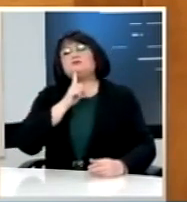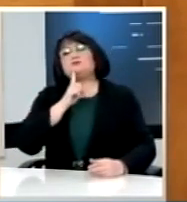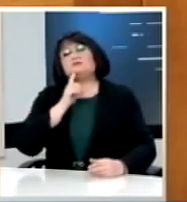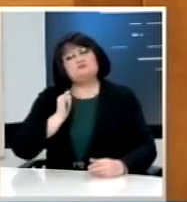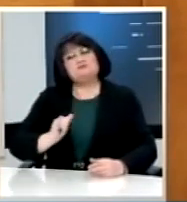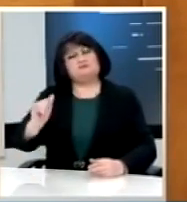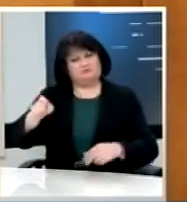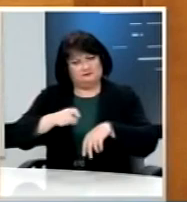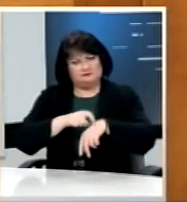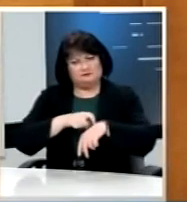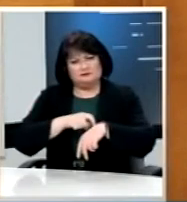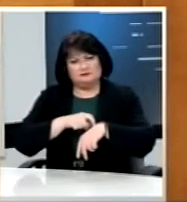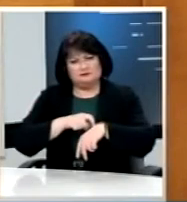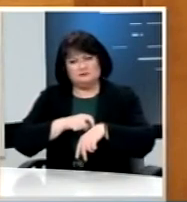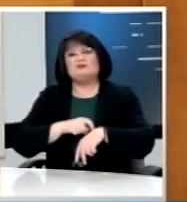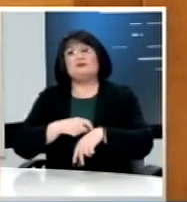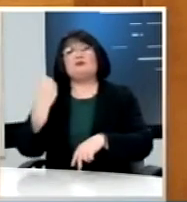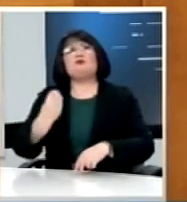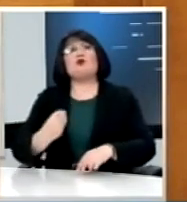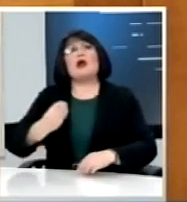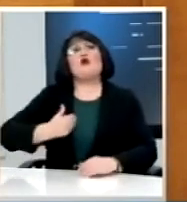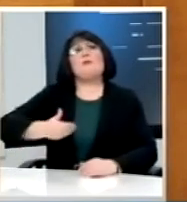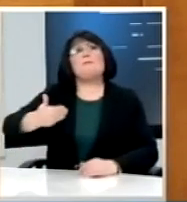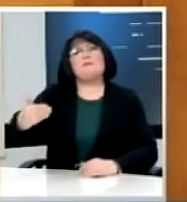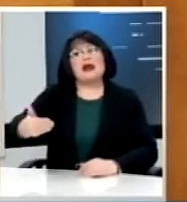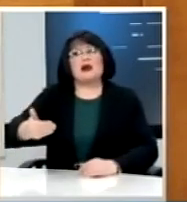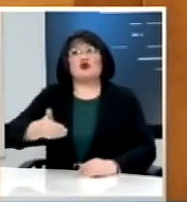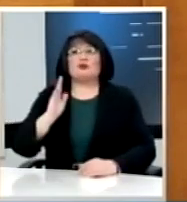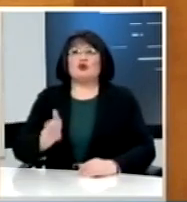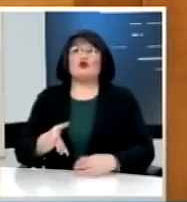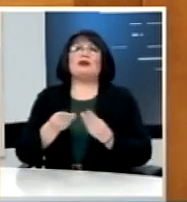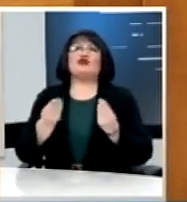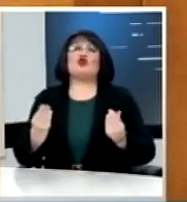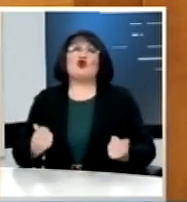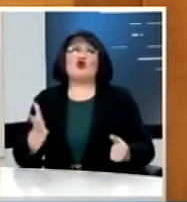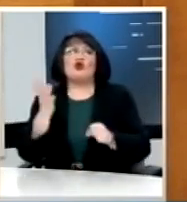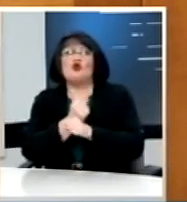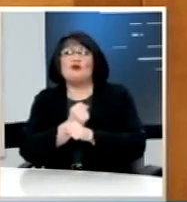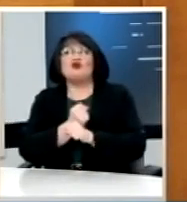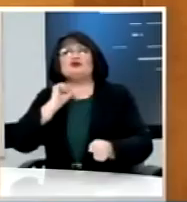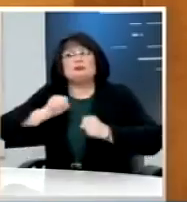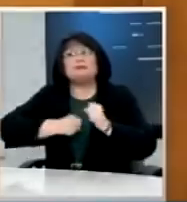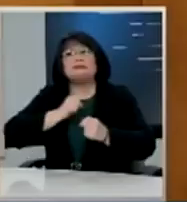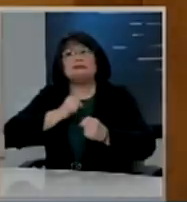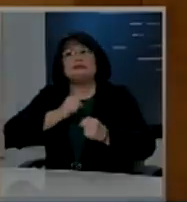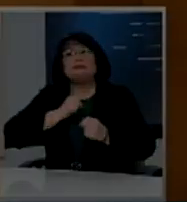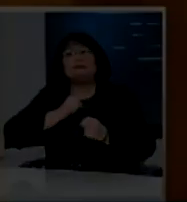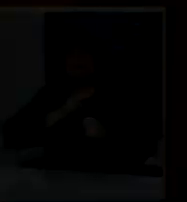και τώρα, αυτό το καλύτερο αύριο μπορεί να το κατακτήσει μονάχα μέσα από τους αγώνες του.